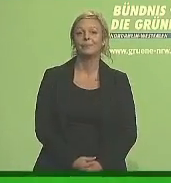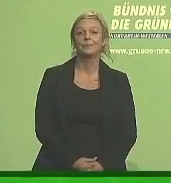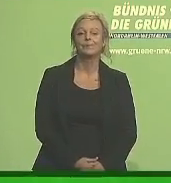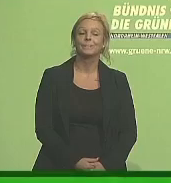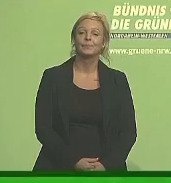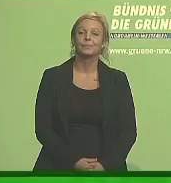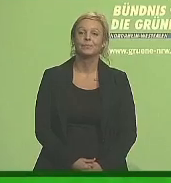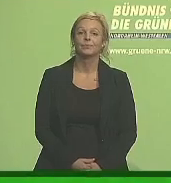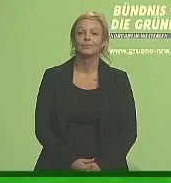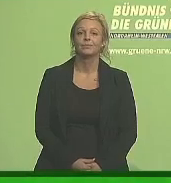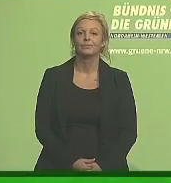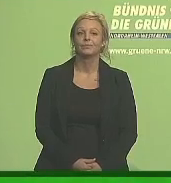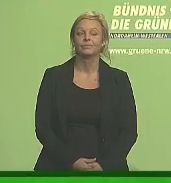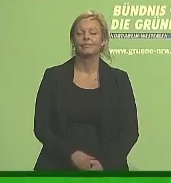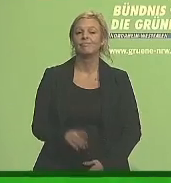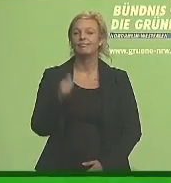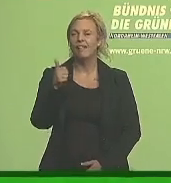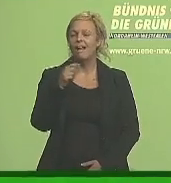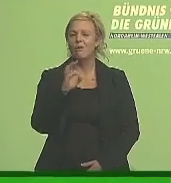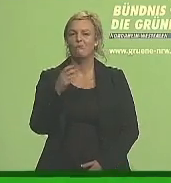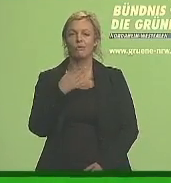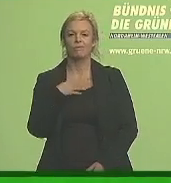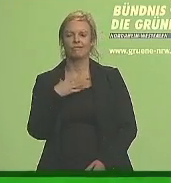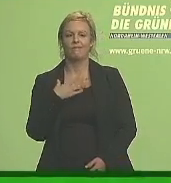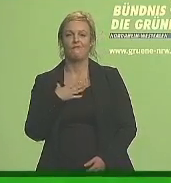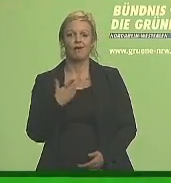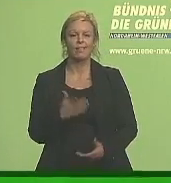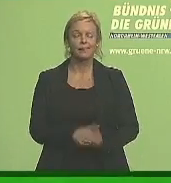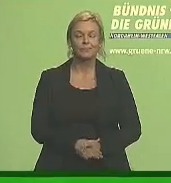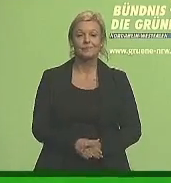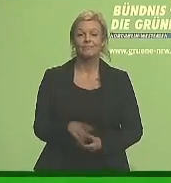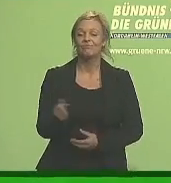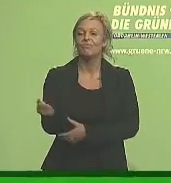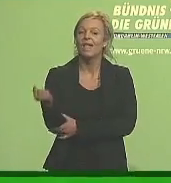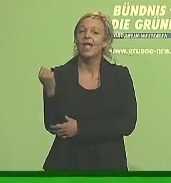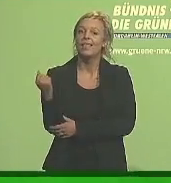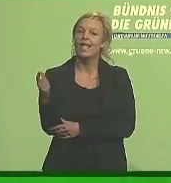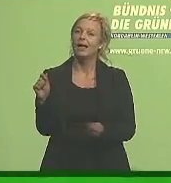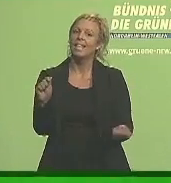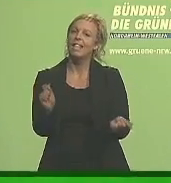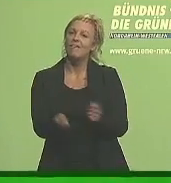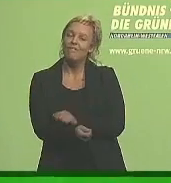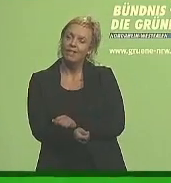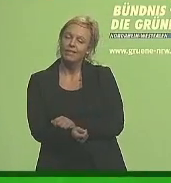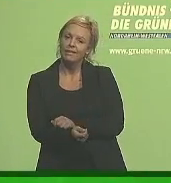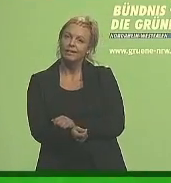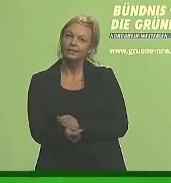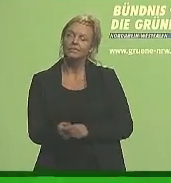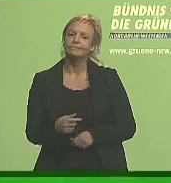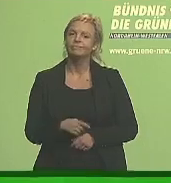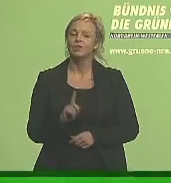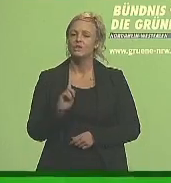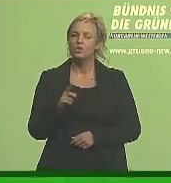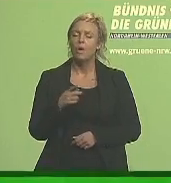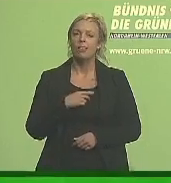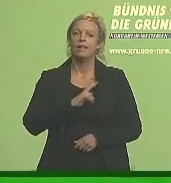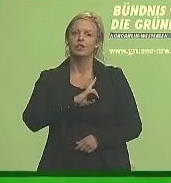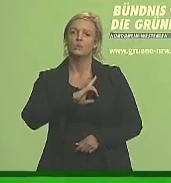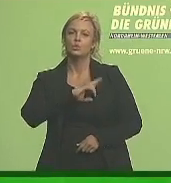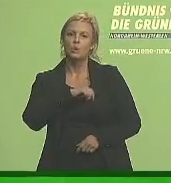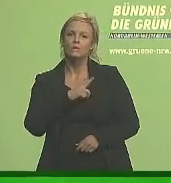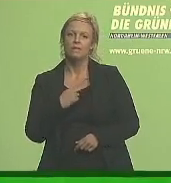Eine Sache hat mir besonders gut gefallen, nämlich, dass die Energiewende sozial gestaltet werden soll.